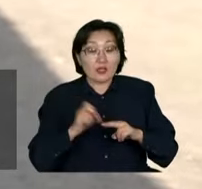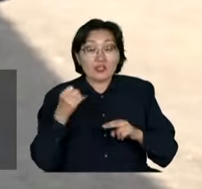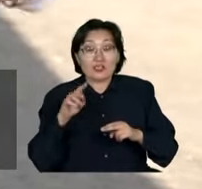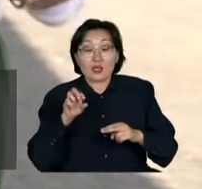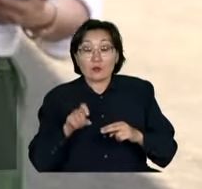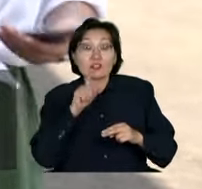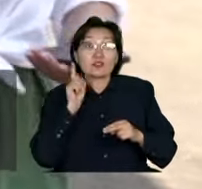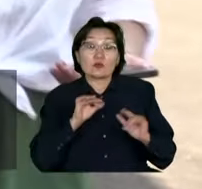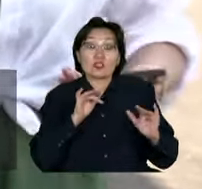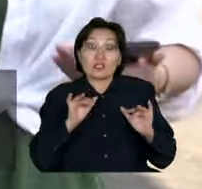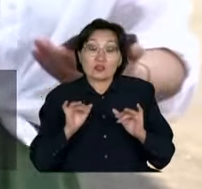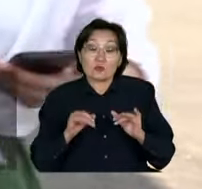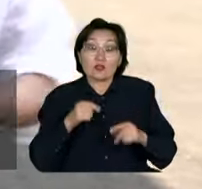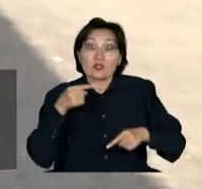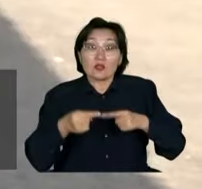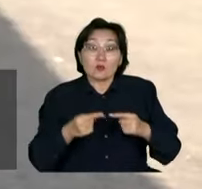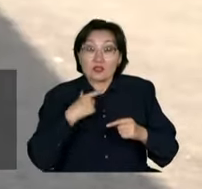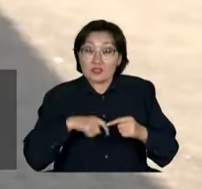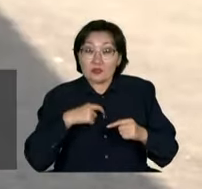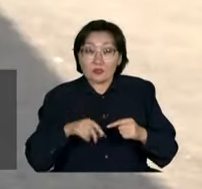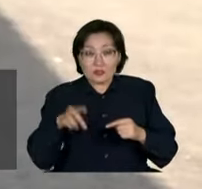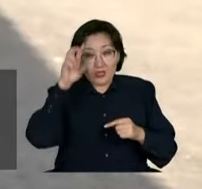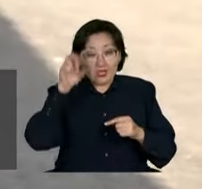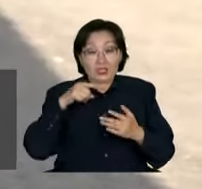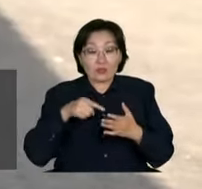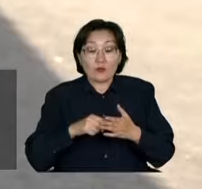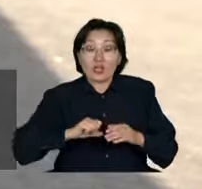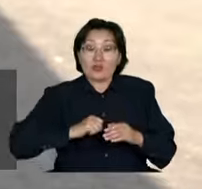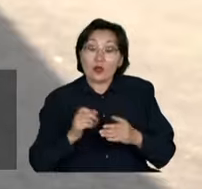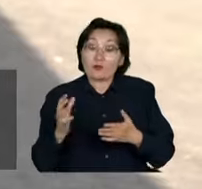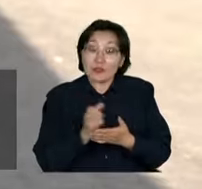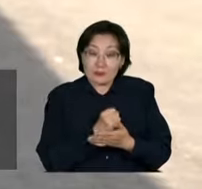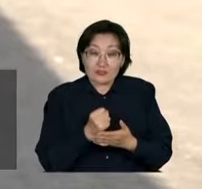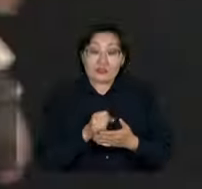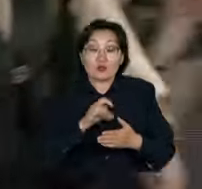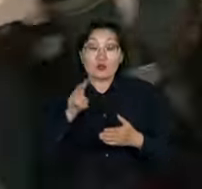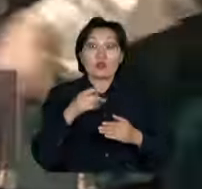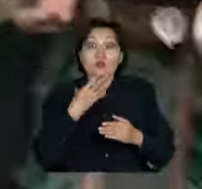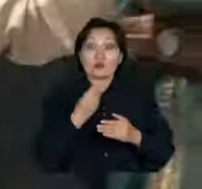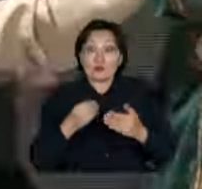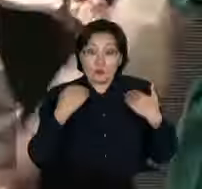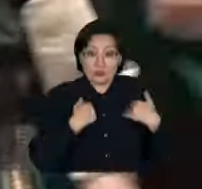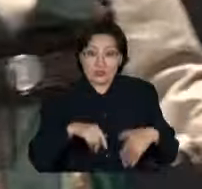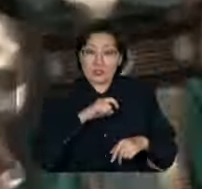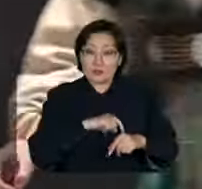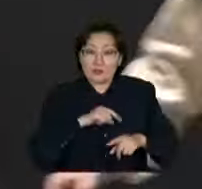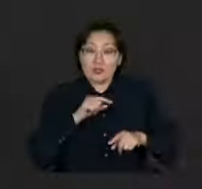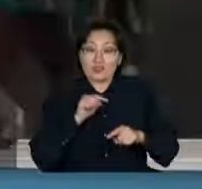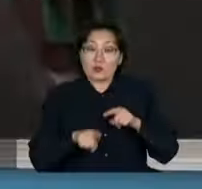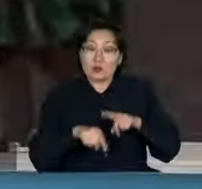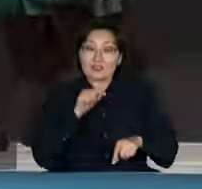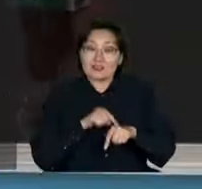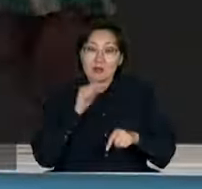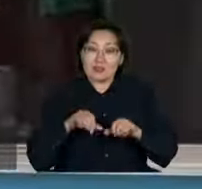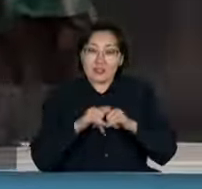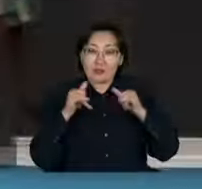жастар жиыны арқылы мен өзіме көптеген елдерден, қалалардан достар таба білдім. Және де өзімнің бойымдағы патриоттық сезімімді дамыта